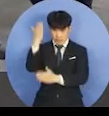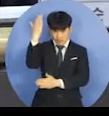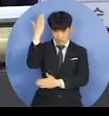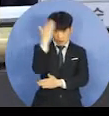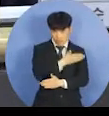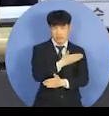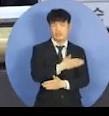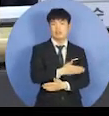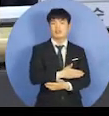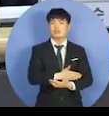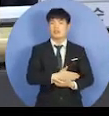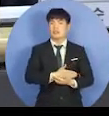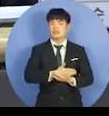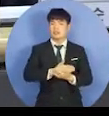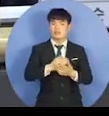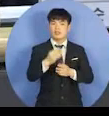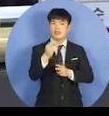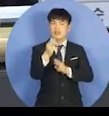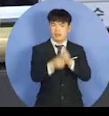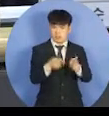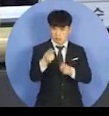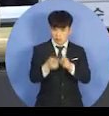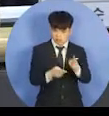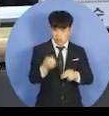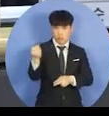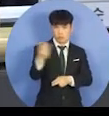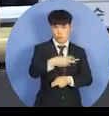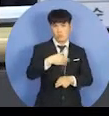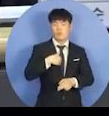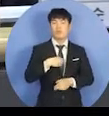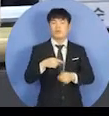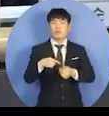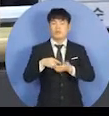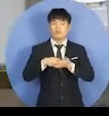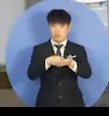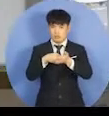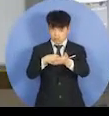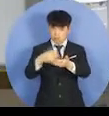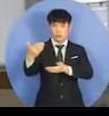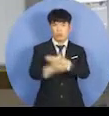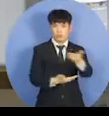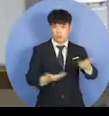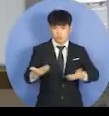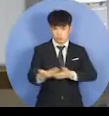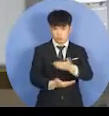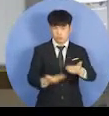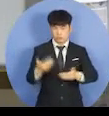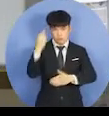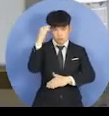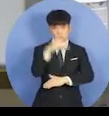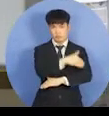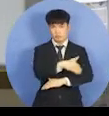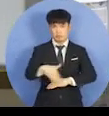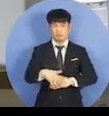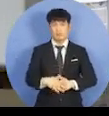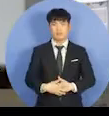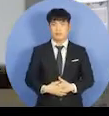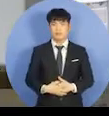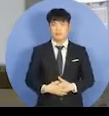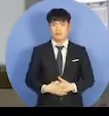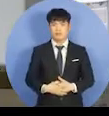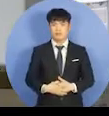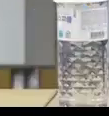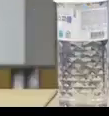분야에서 투명한 급식 지원 체계를 올바르게 알리고 정기 모임을 통해 의견을 공유하는 등 아이들의 먹거리 지킴이 역할을